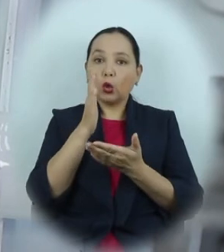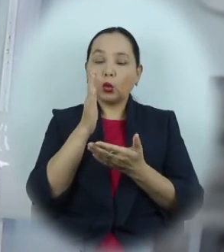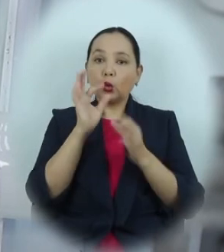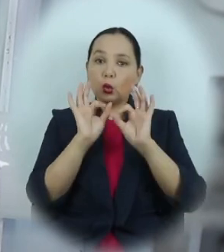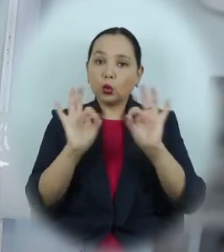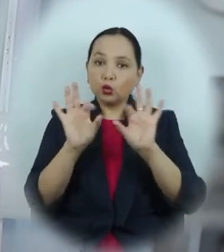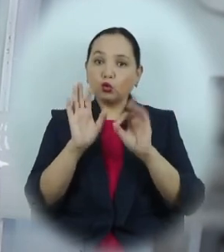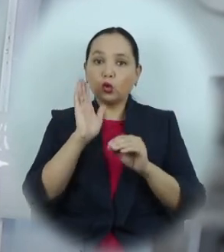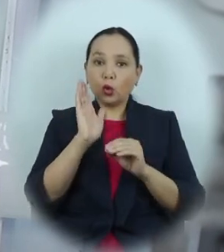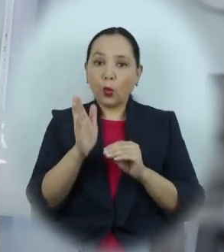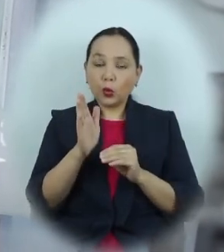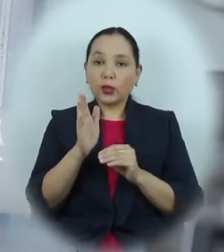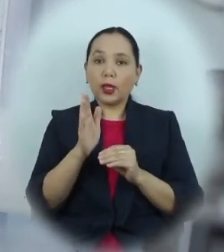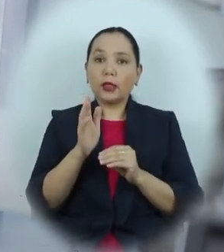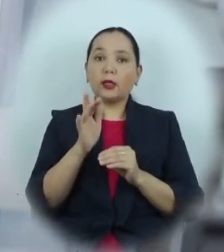tushuntirib o'tganda